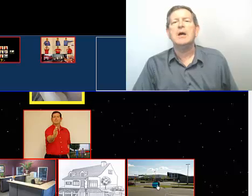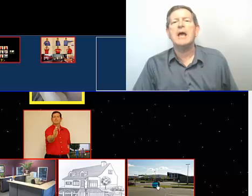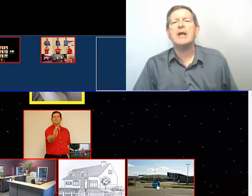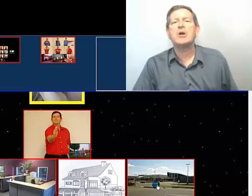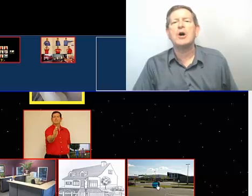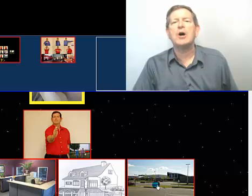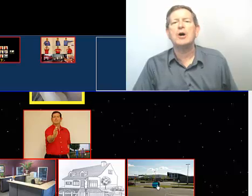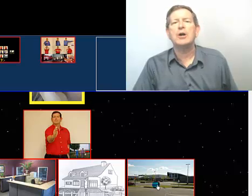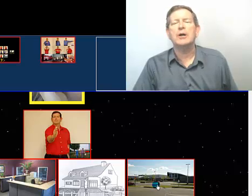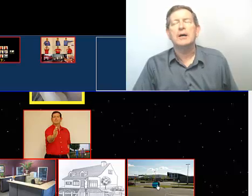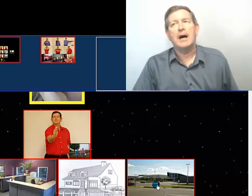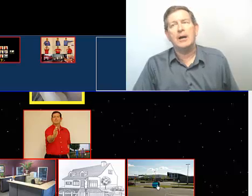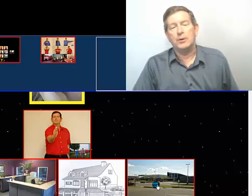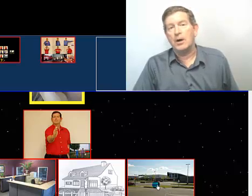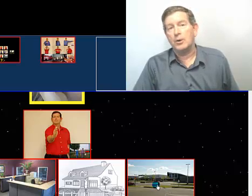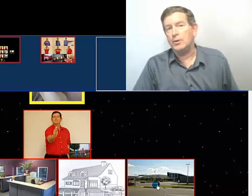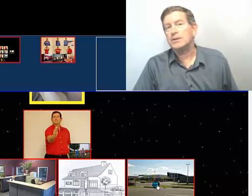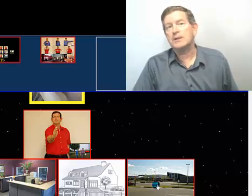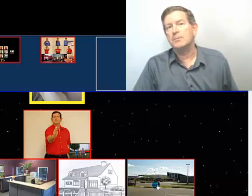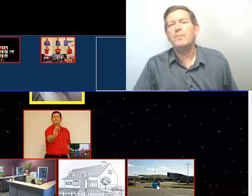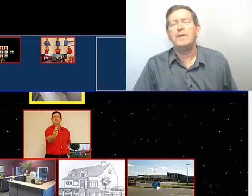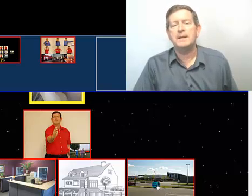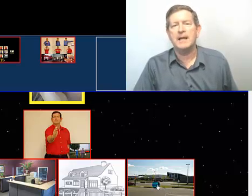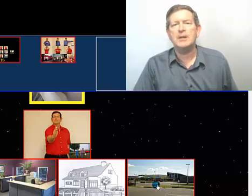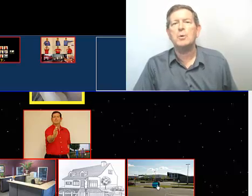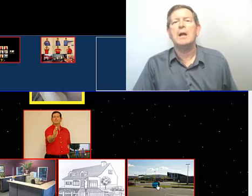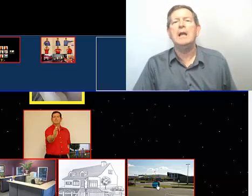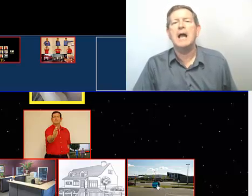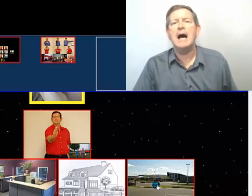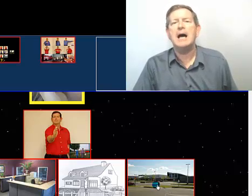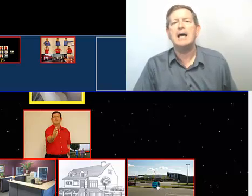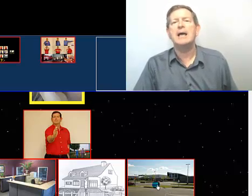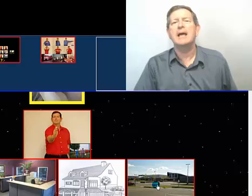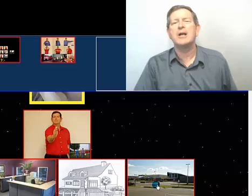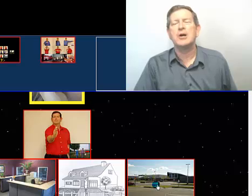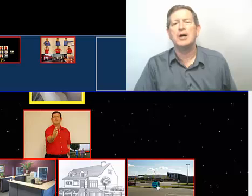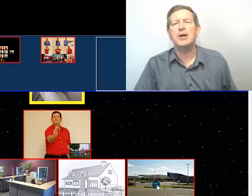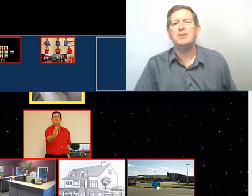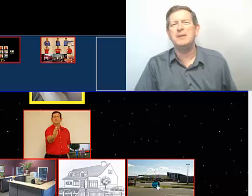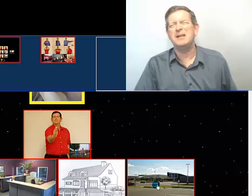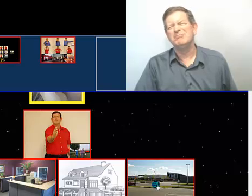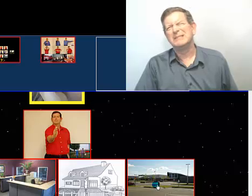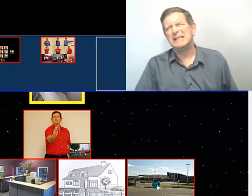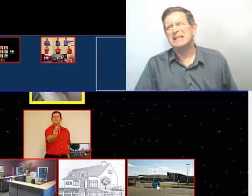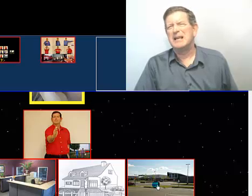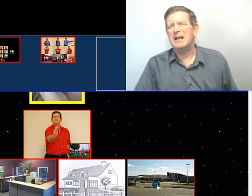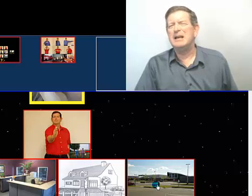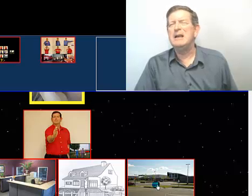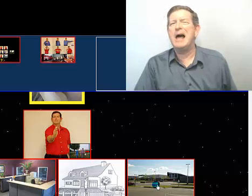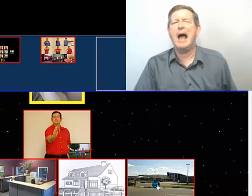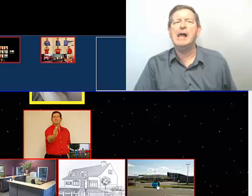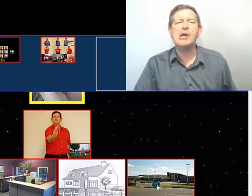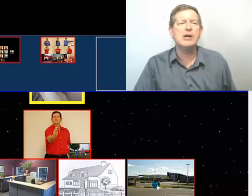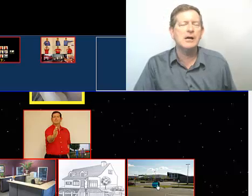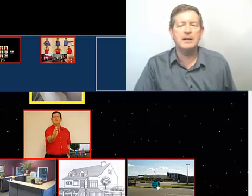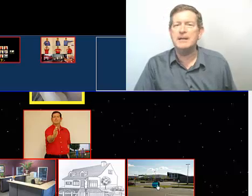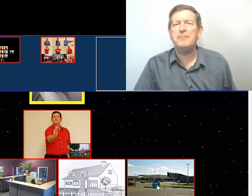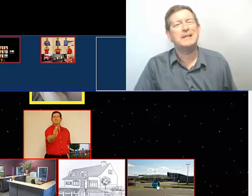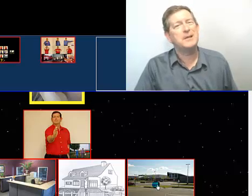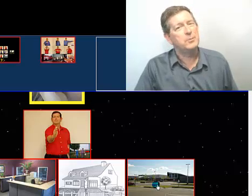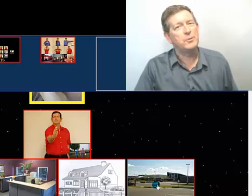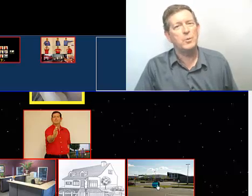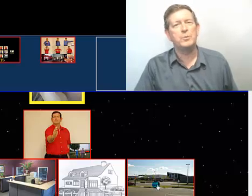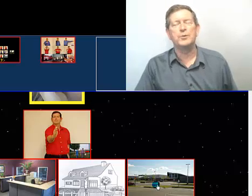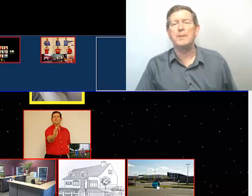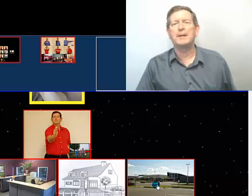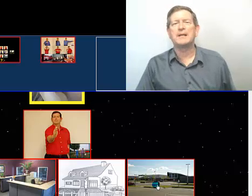Ensuite, école. Alors, encore, c'est un mot féminin. Donc, la école, mais la école